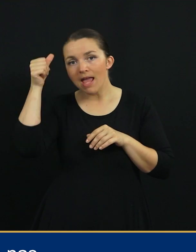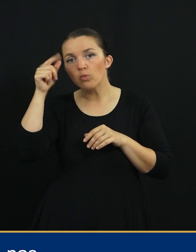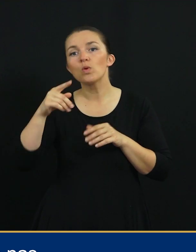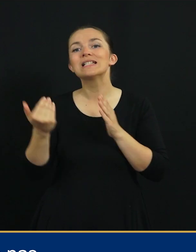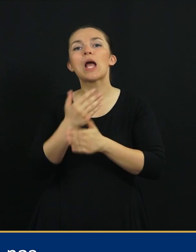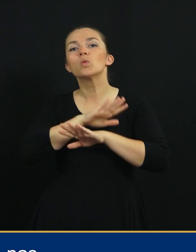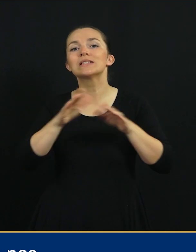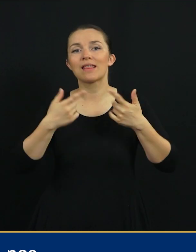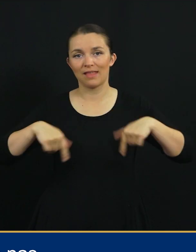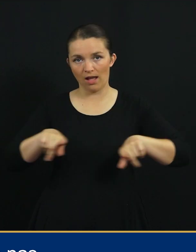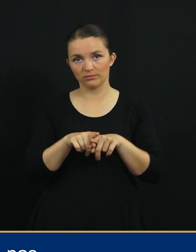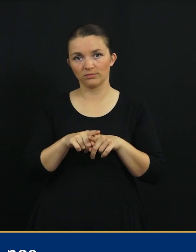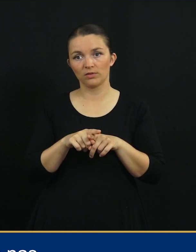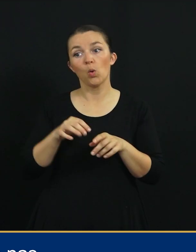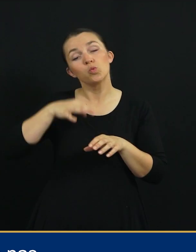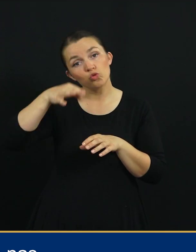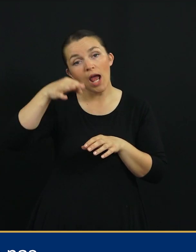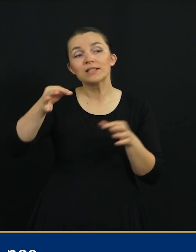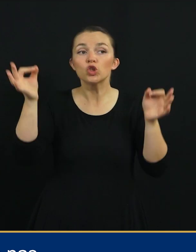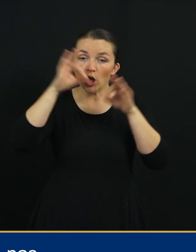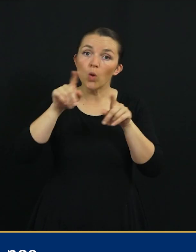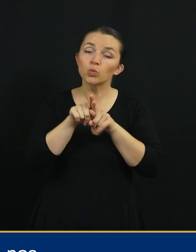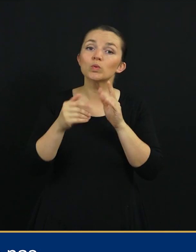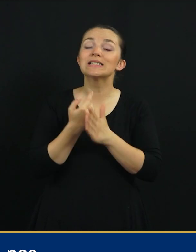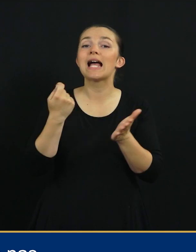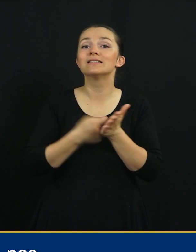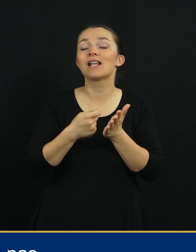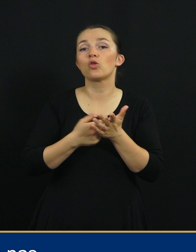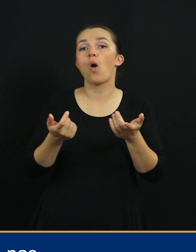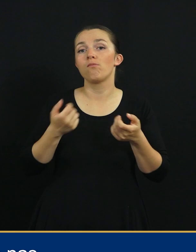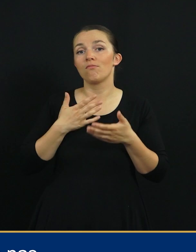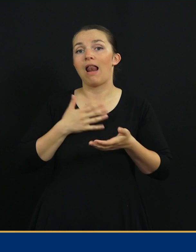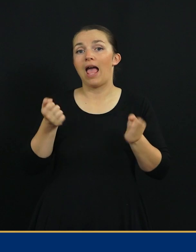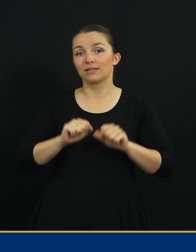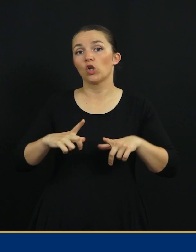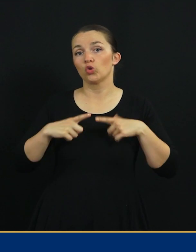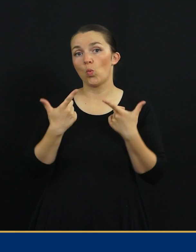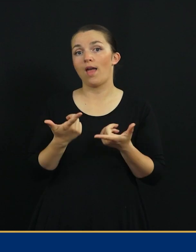za vse nas, včasih žal tudi za ceno lastnega življenja.